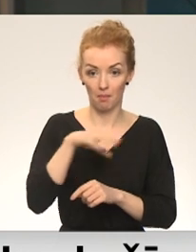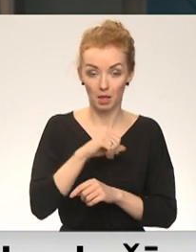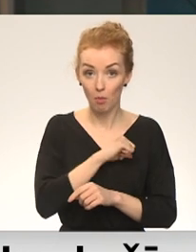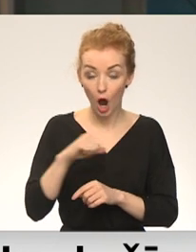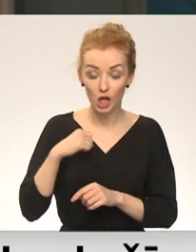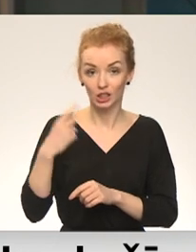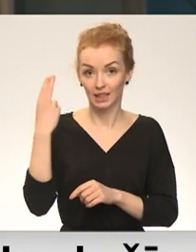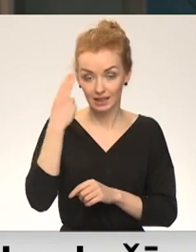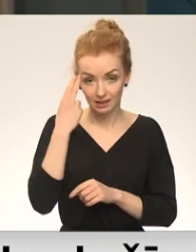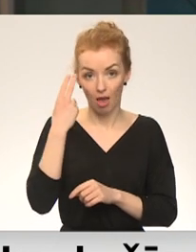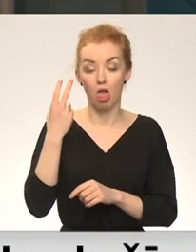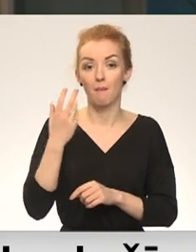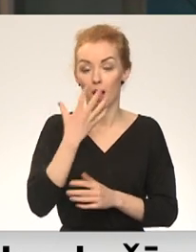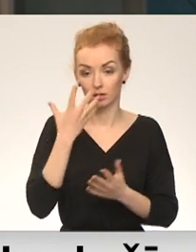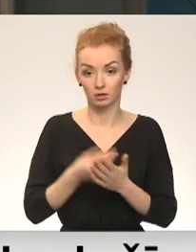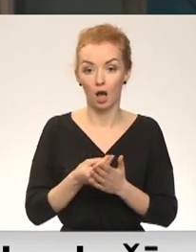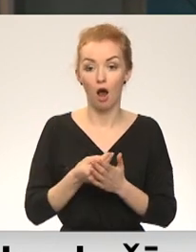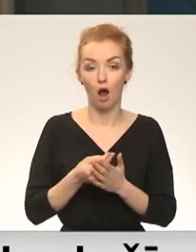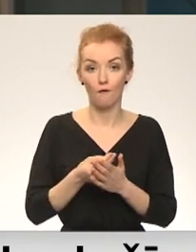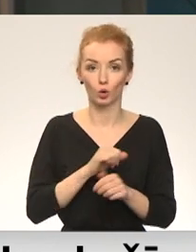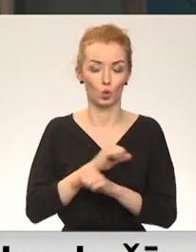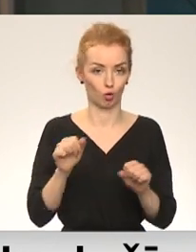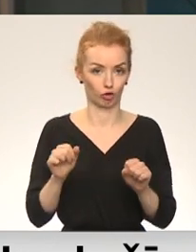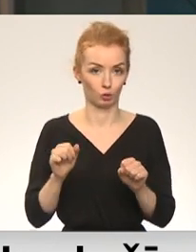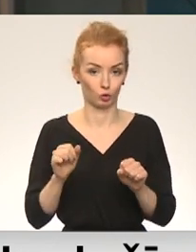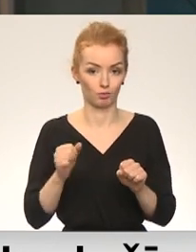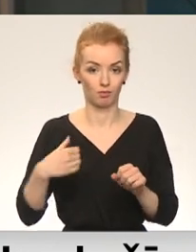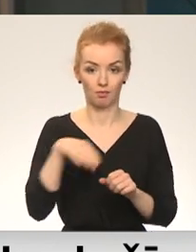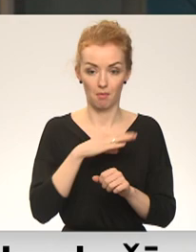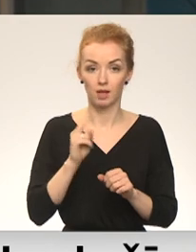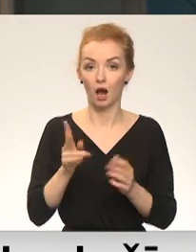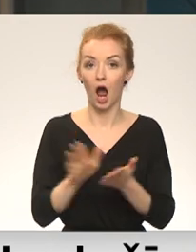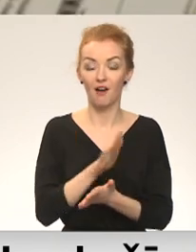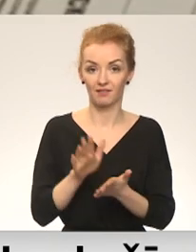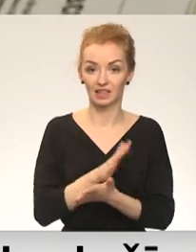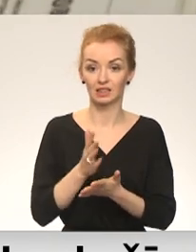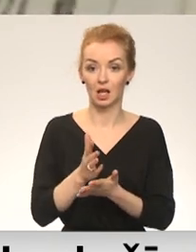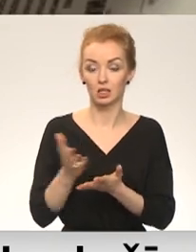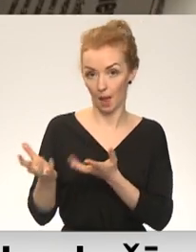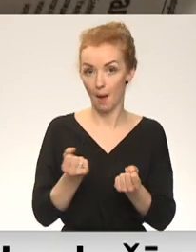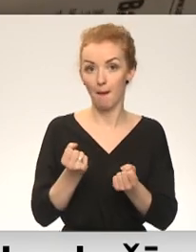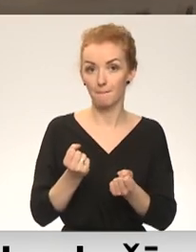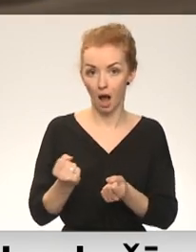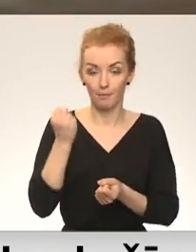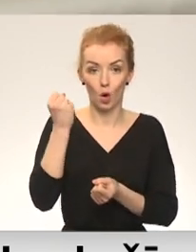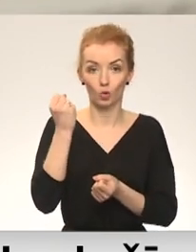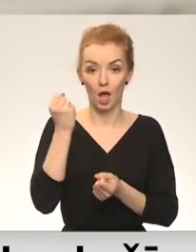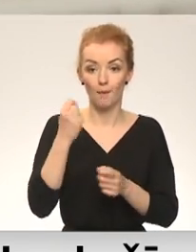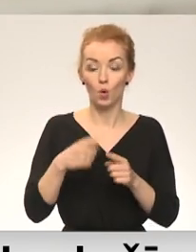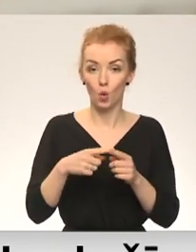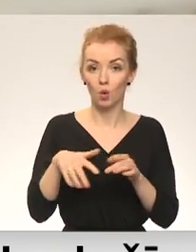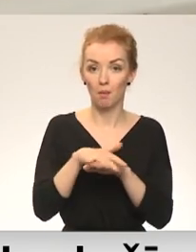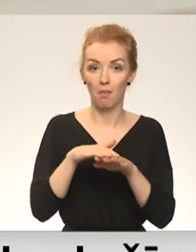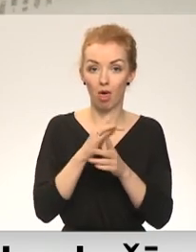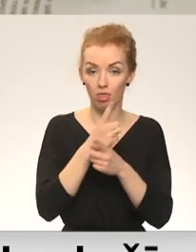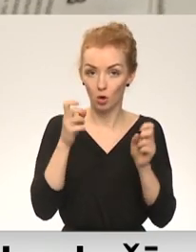paši ar savu teiksim tā, drošību. Mēs kā avīze saņemam draudus. Mediju pētniece Anda